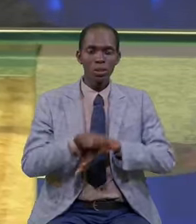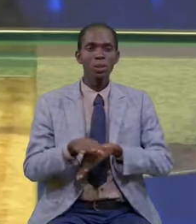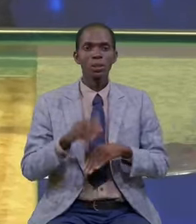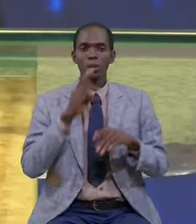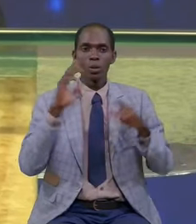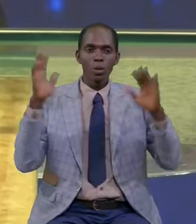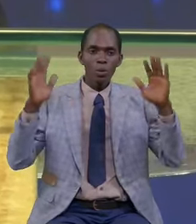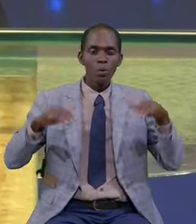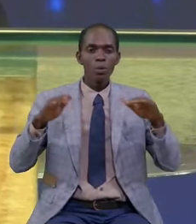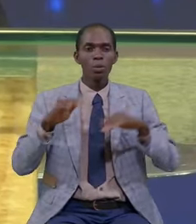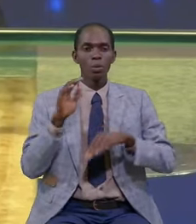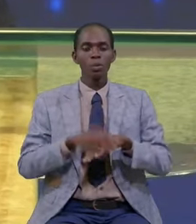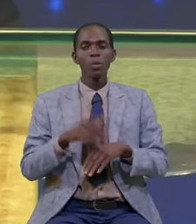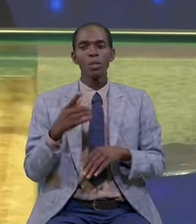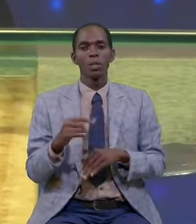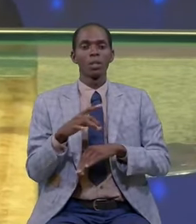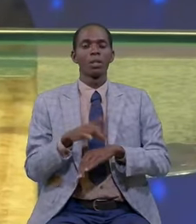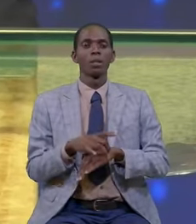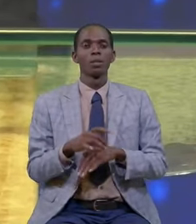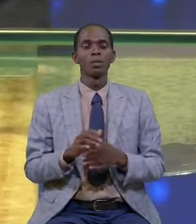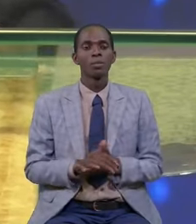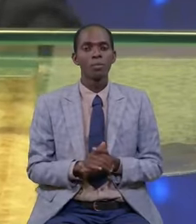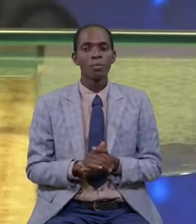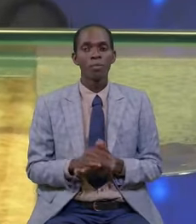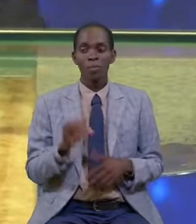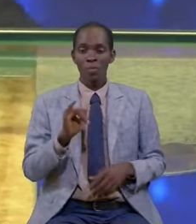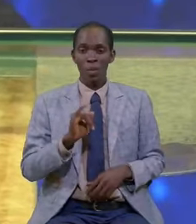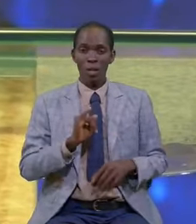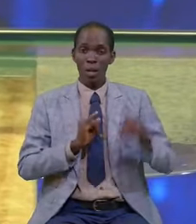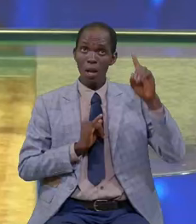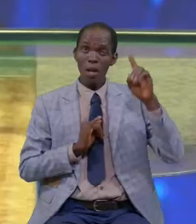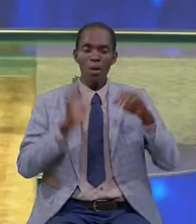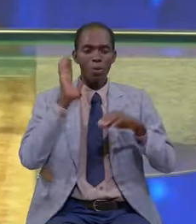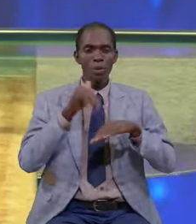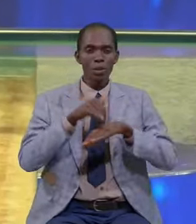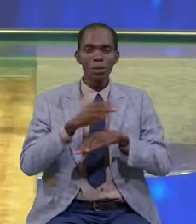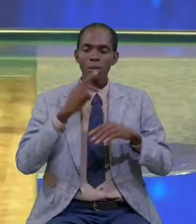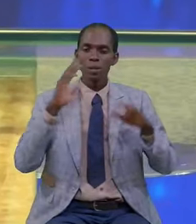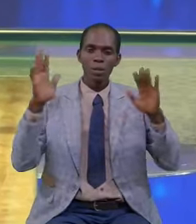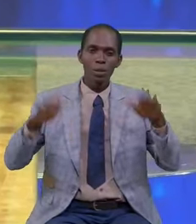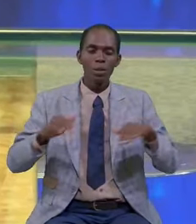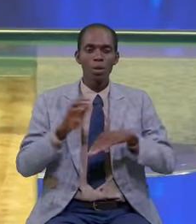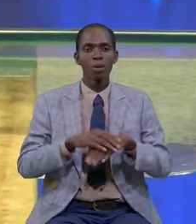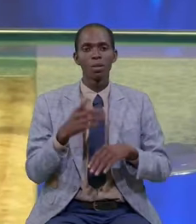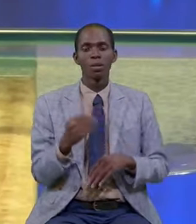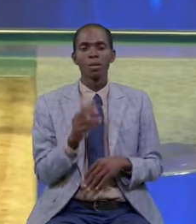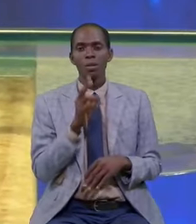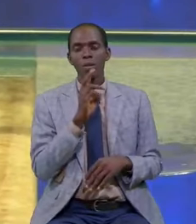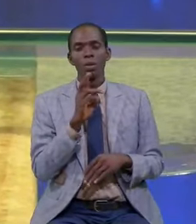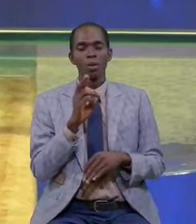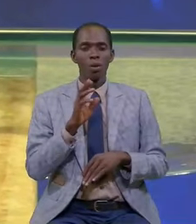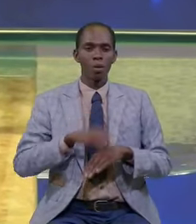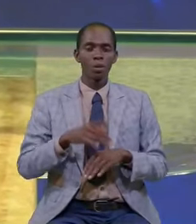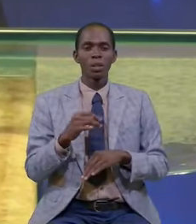pluie sur la face du sol. Je ferai tomber de la pluie sur la face du sol.